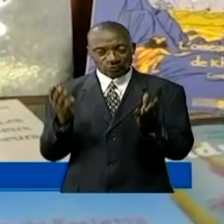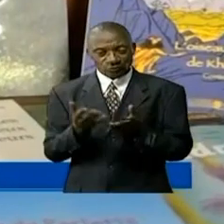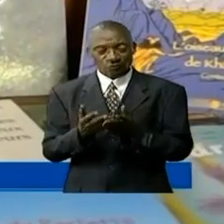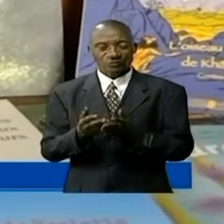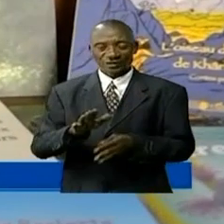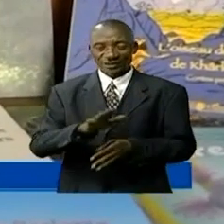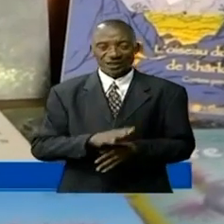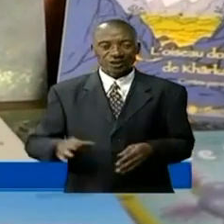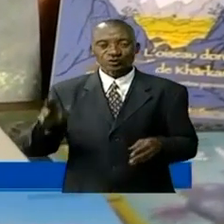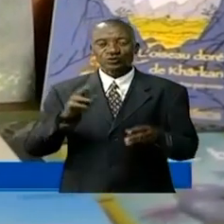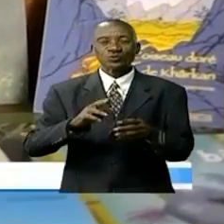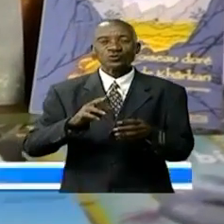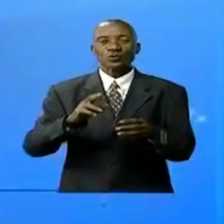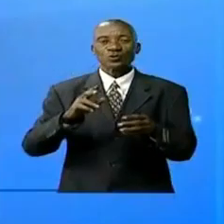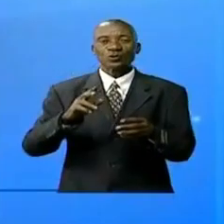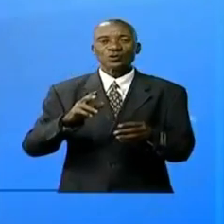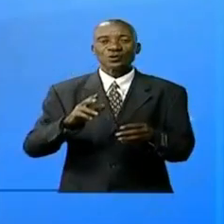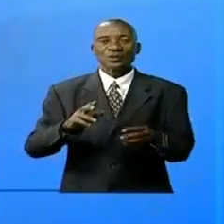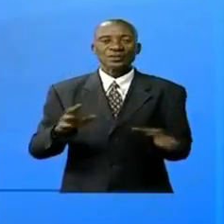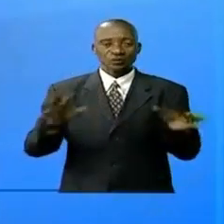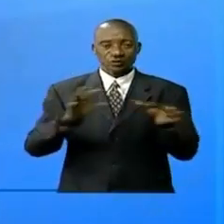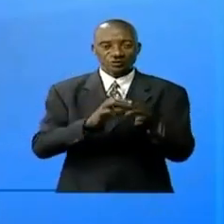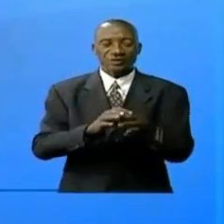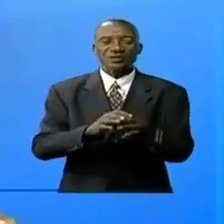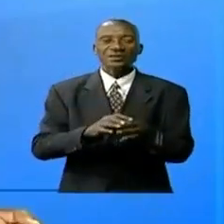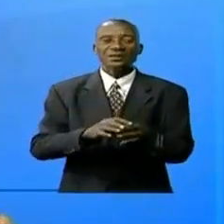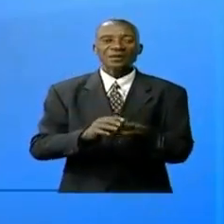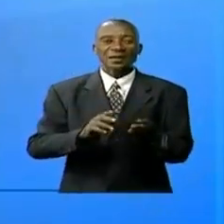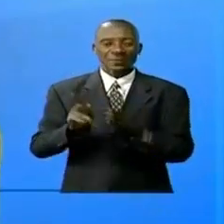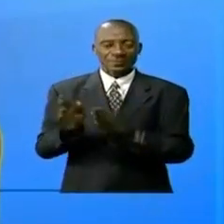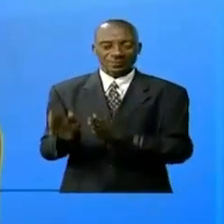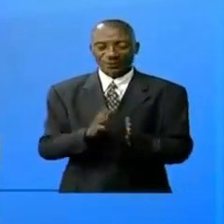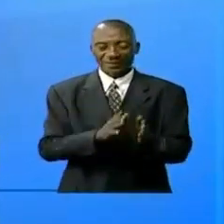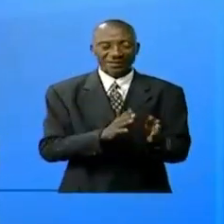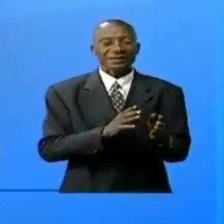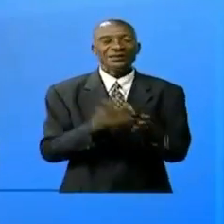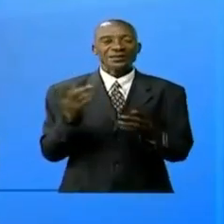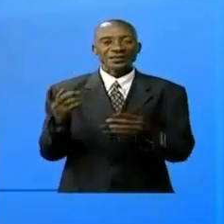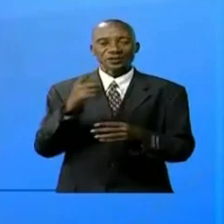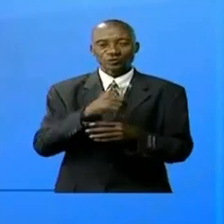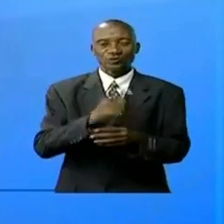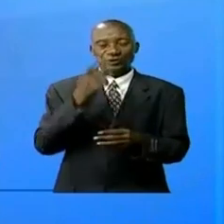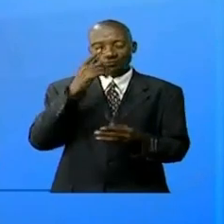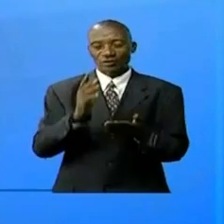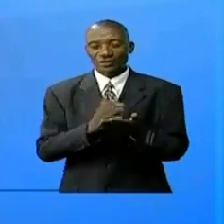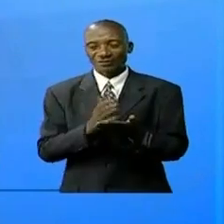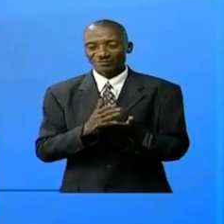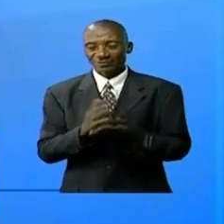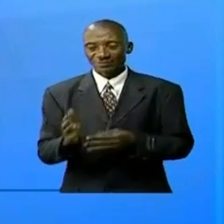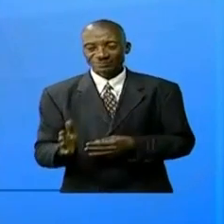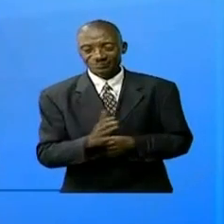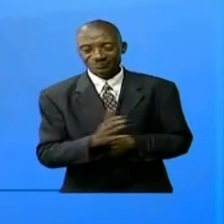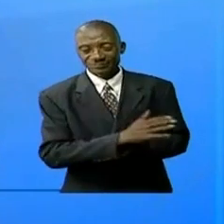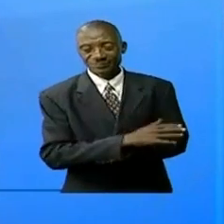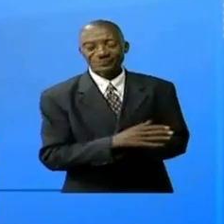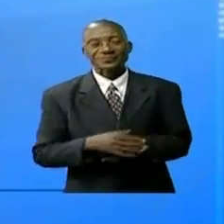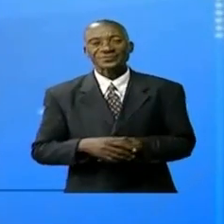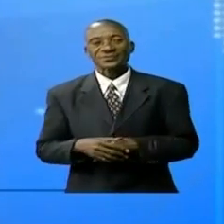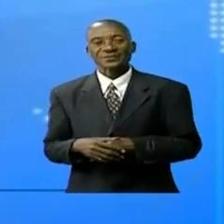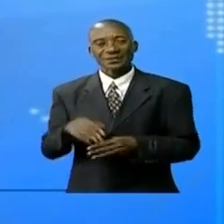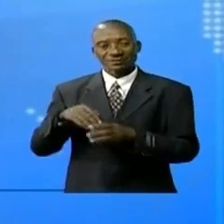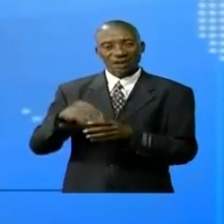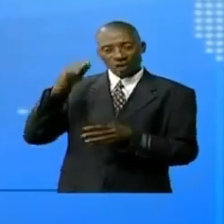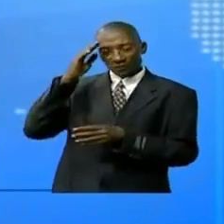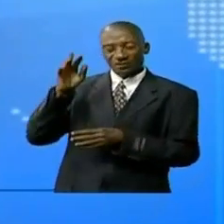rendre hommage aux livres et droits d'auteur. Dès demain mardi 26 avril, à l'université de Kinshasa, se tiendra